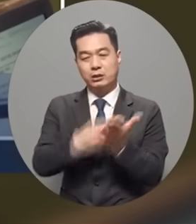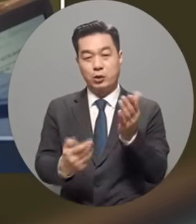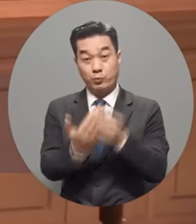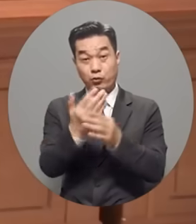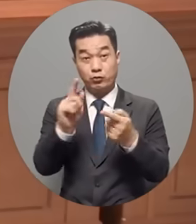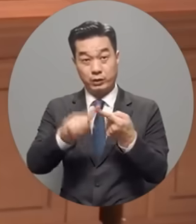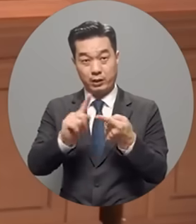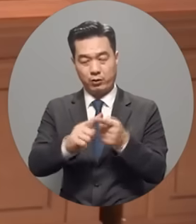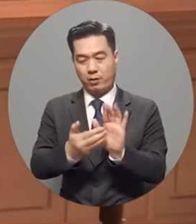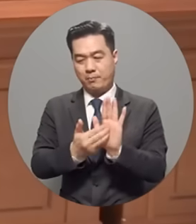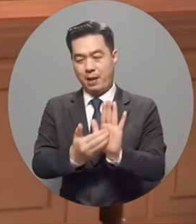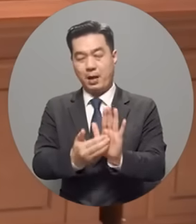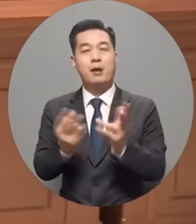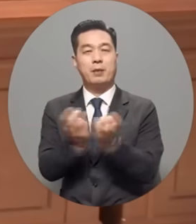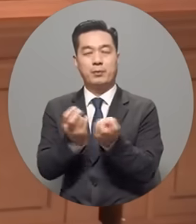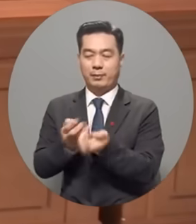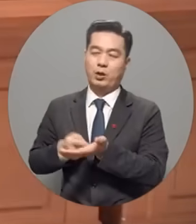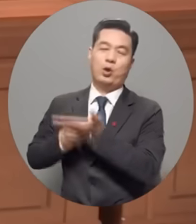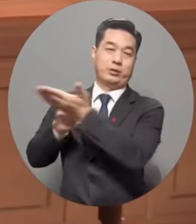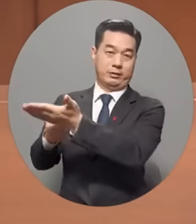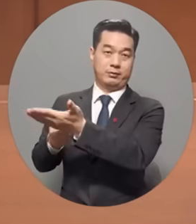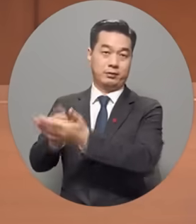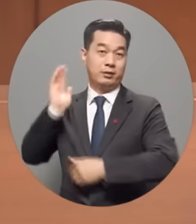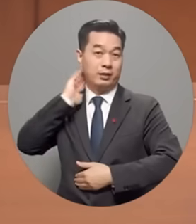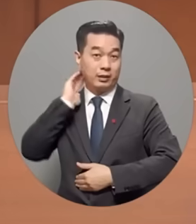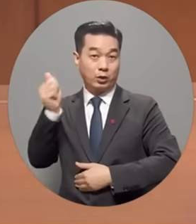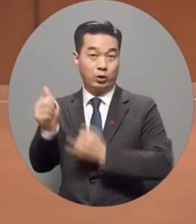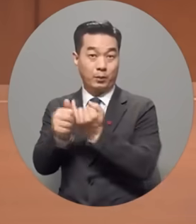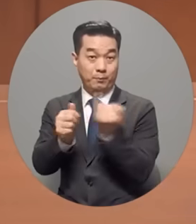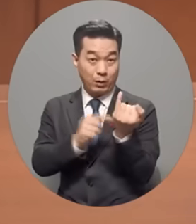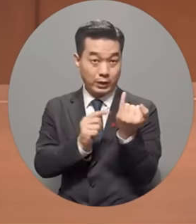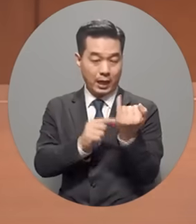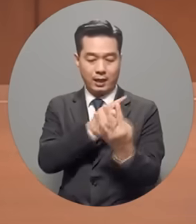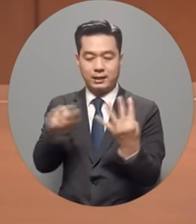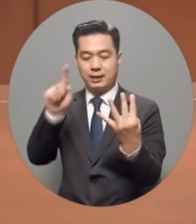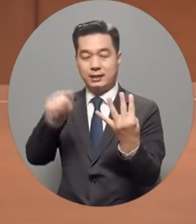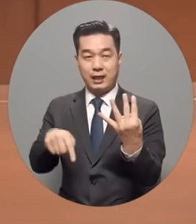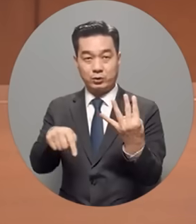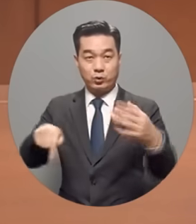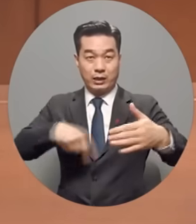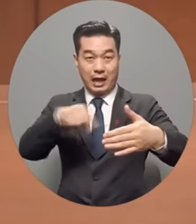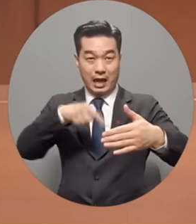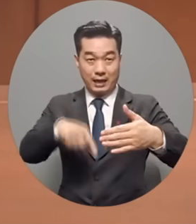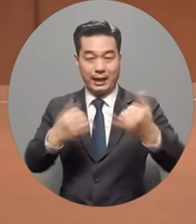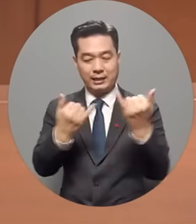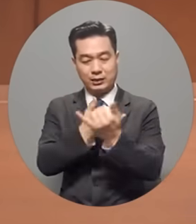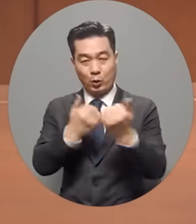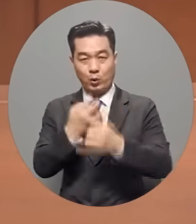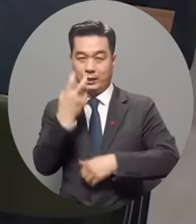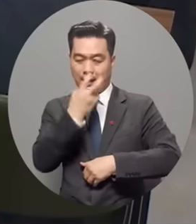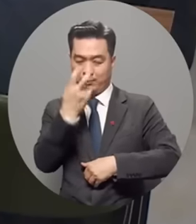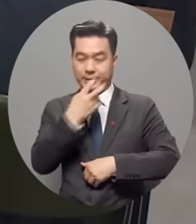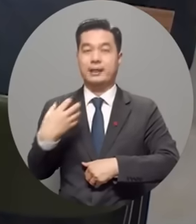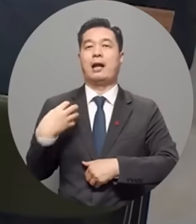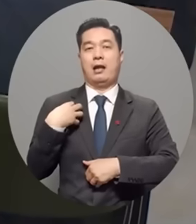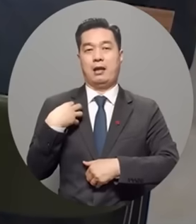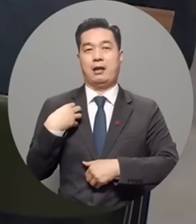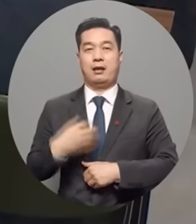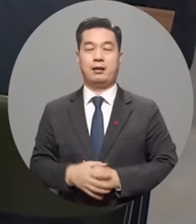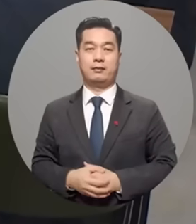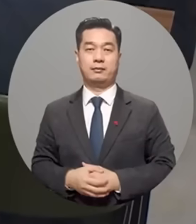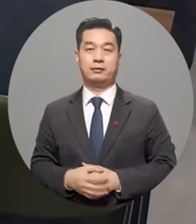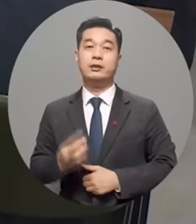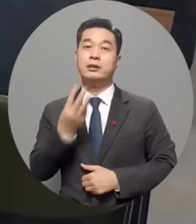하고. 특별감찰관은 대통령 배우자와 사촌인의 친족 등에 대한 상시 감찰이 주 업무입니다.